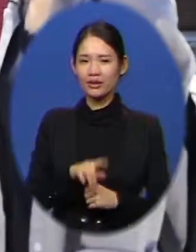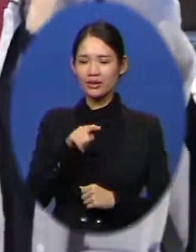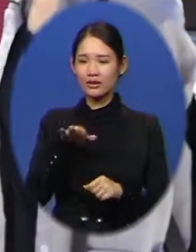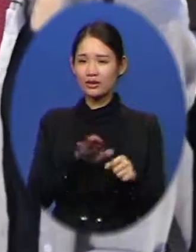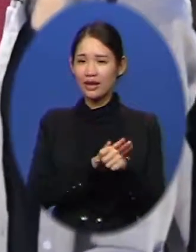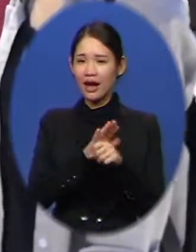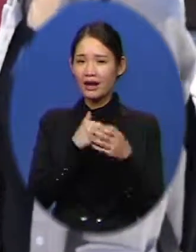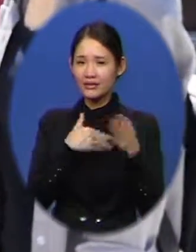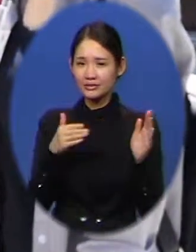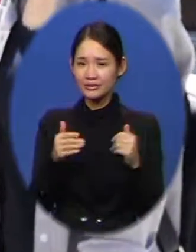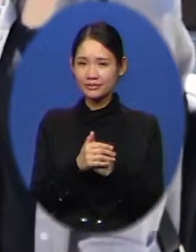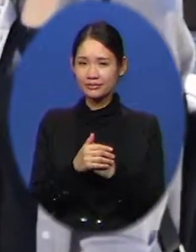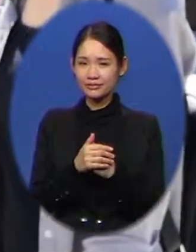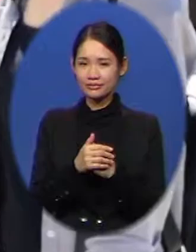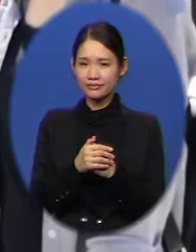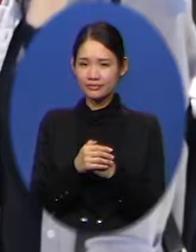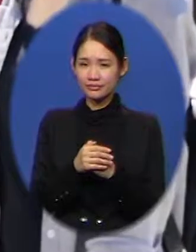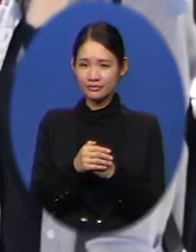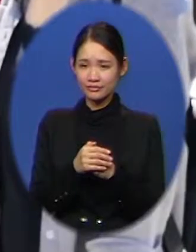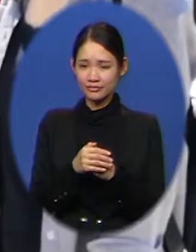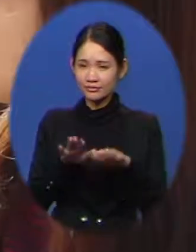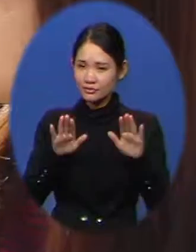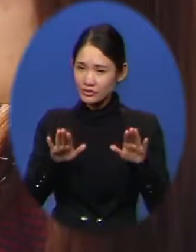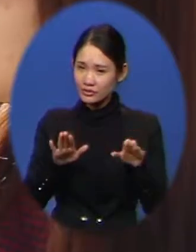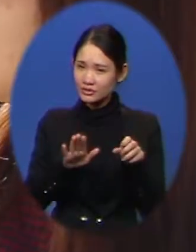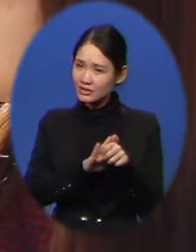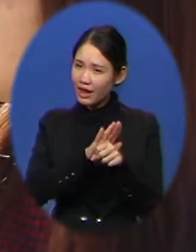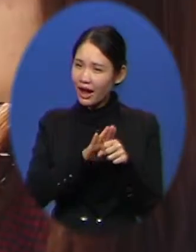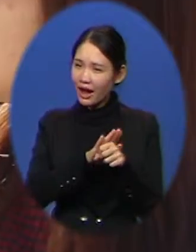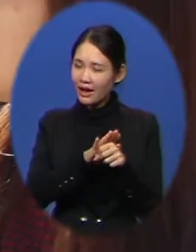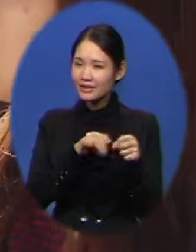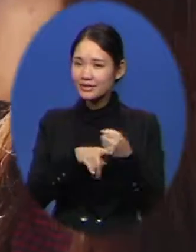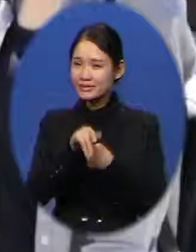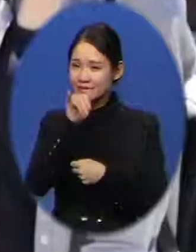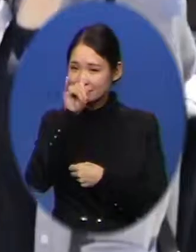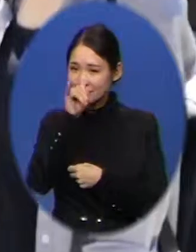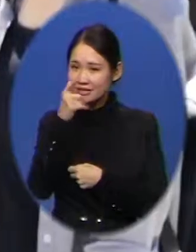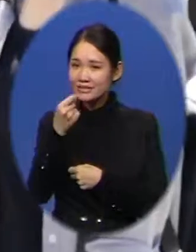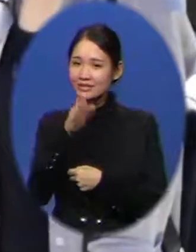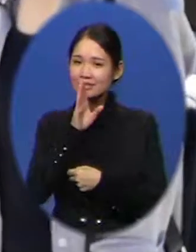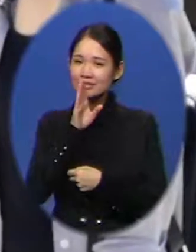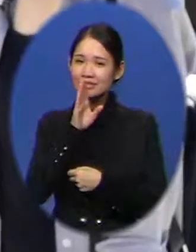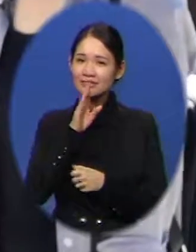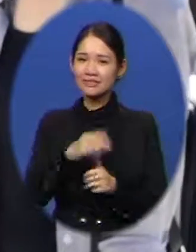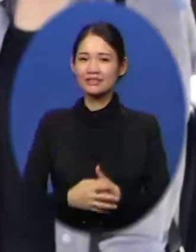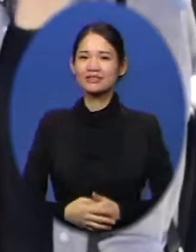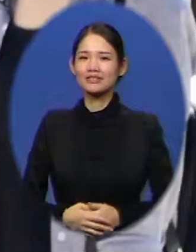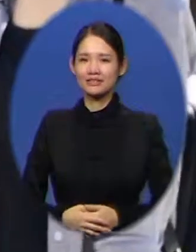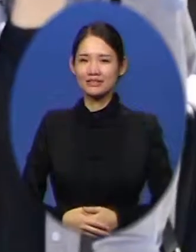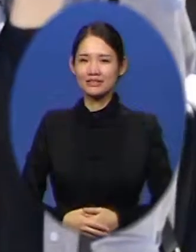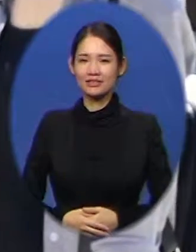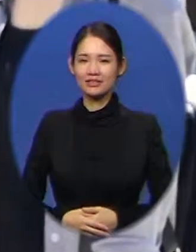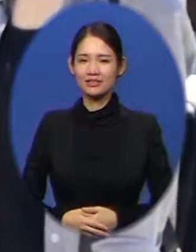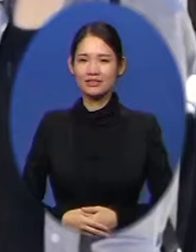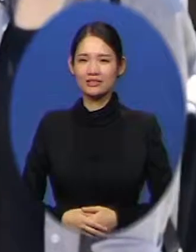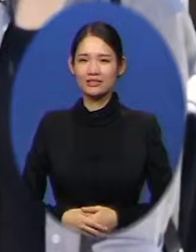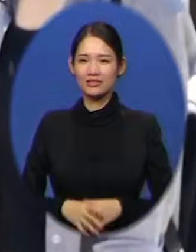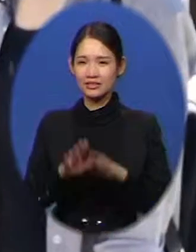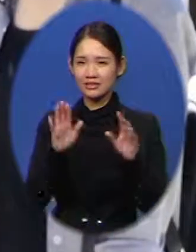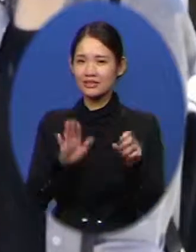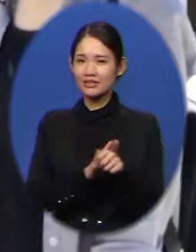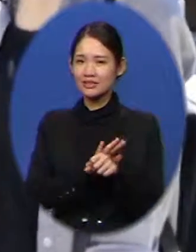사랑채인데 그 사랑 의미는 그 현재 사랑 그 love 의미 나와요? 어, 네. 어, 현재 사랑하고는